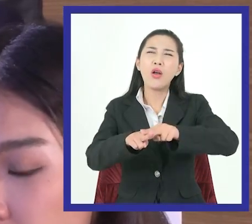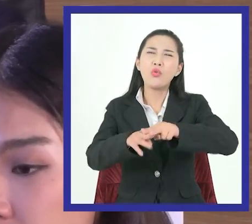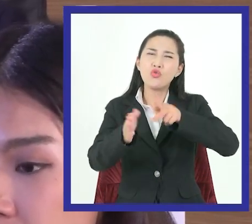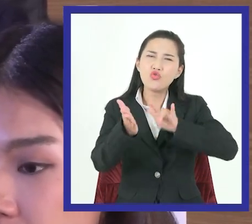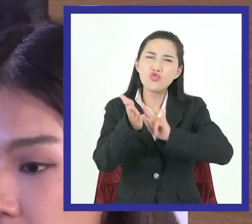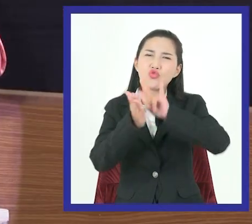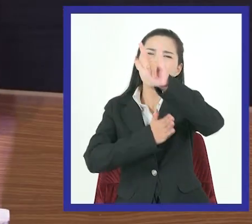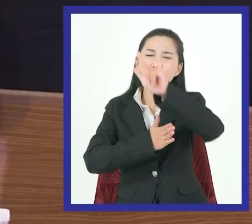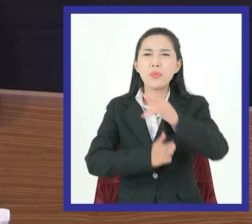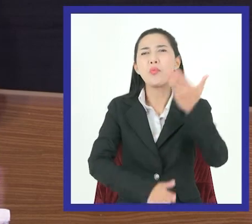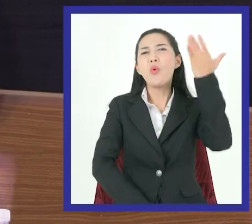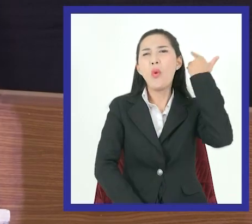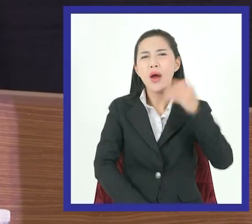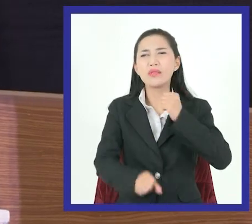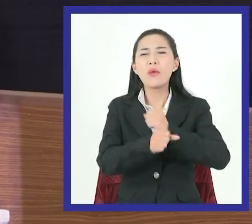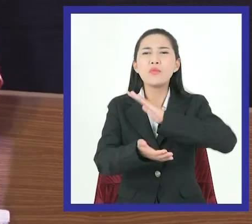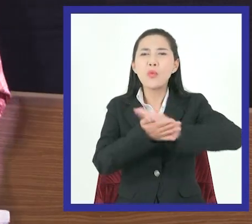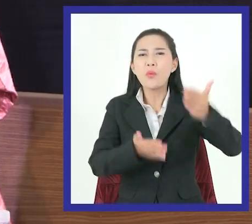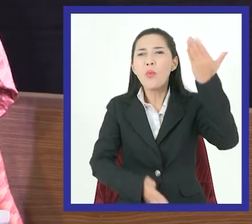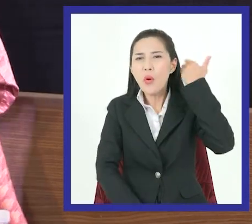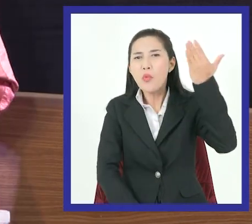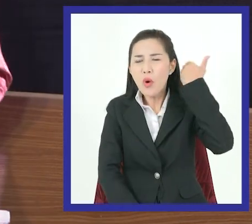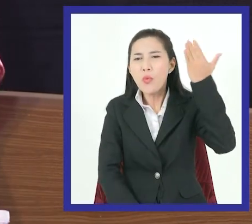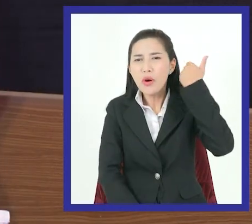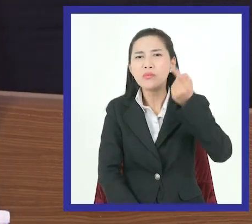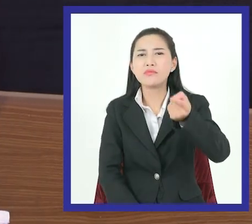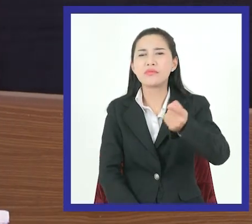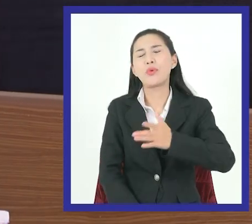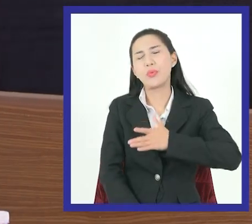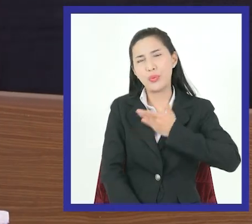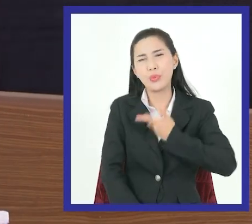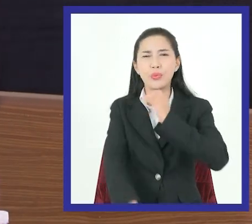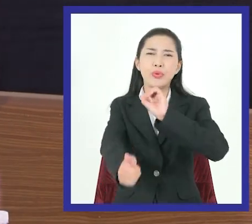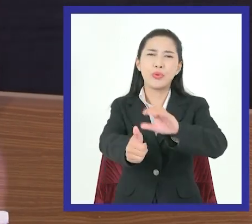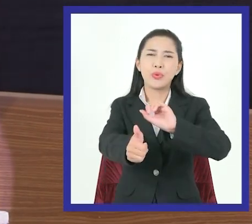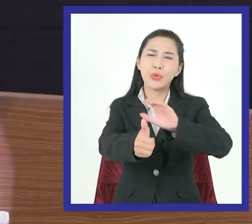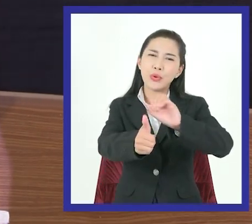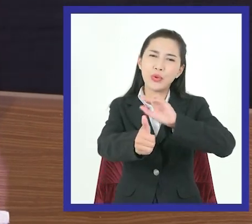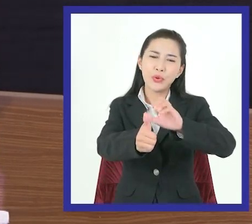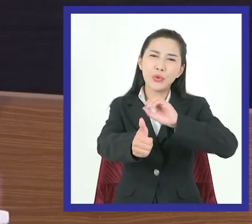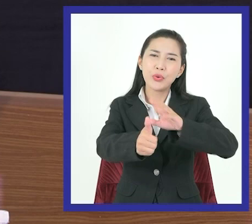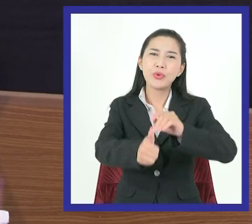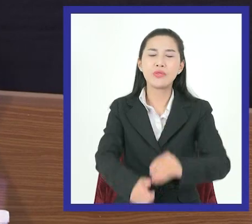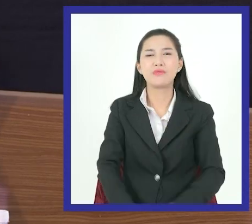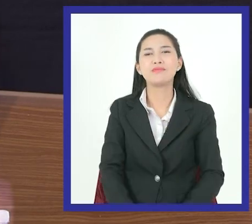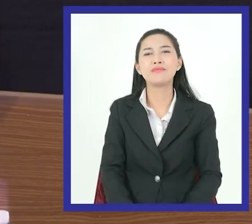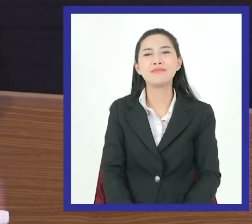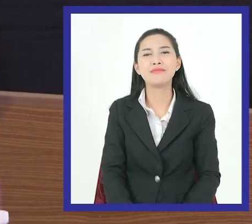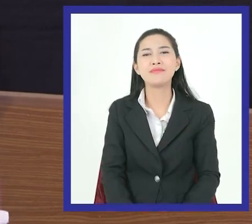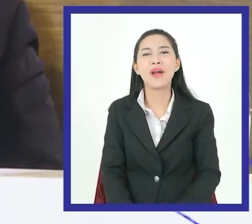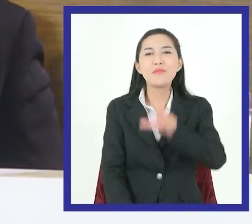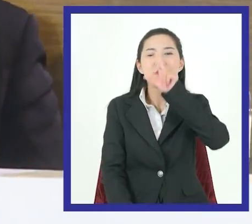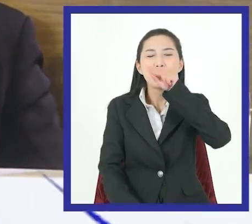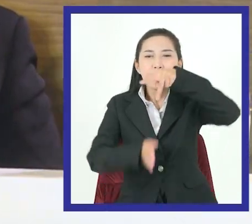ทุกอย่างนี่เสร็จเมื่อวานใจร้อนใจร้อนเนี่ยท่านเสน่ห์แนะนำให้ไปขี่